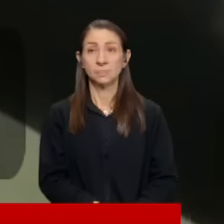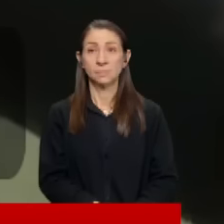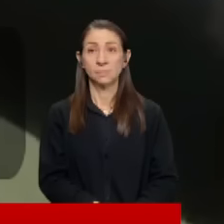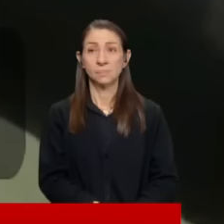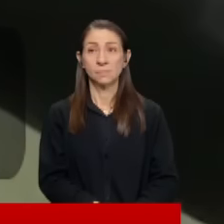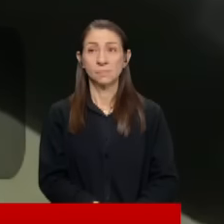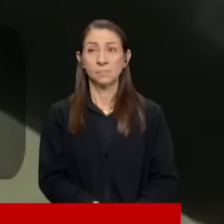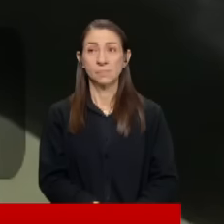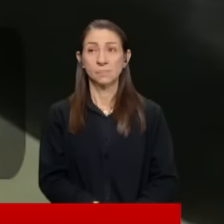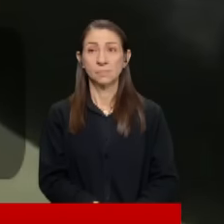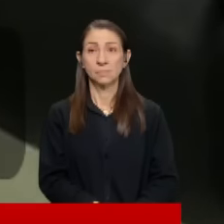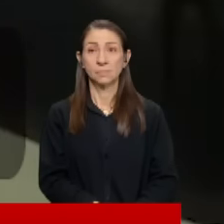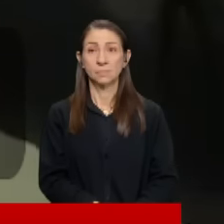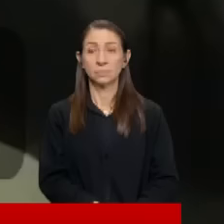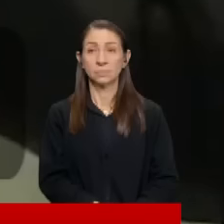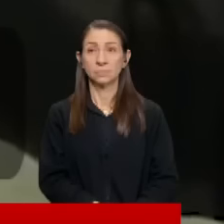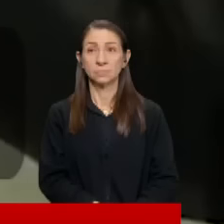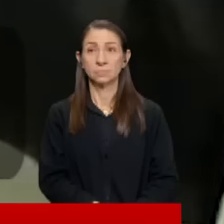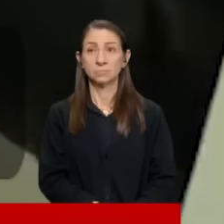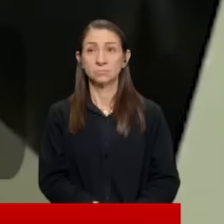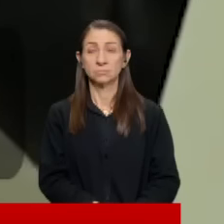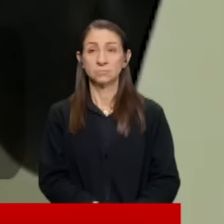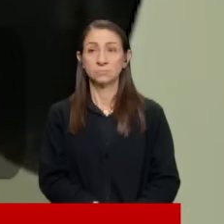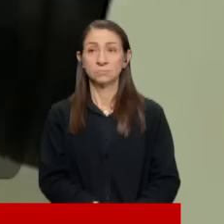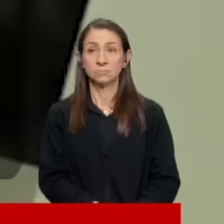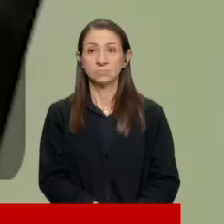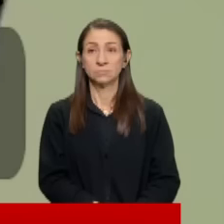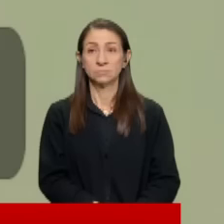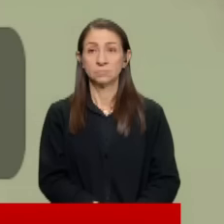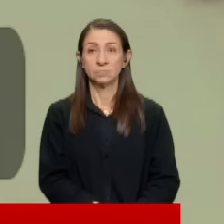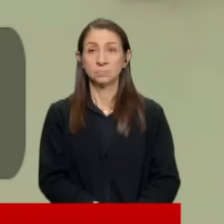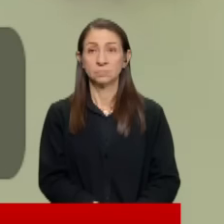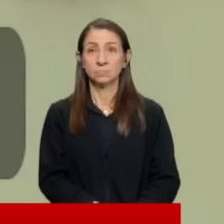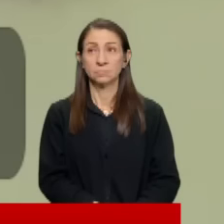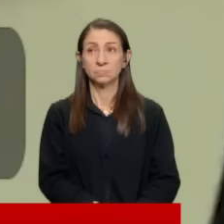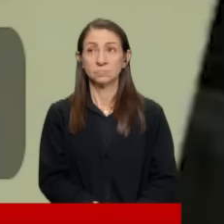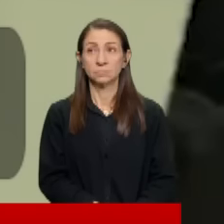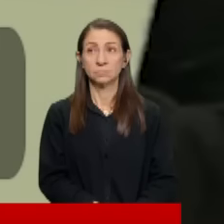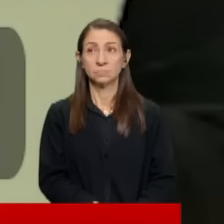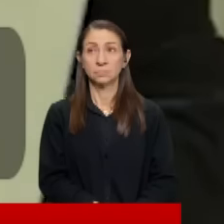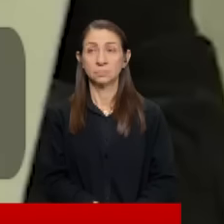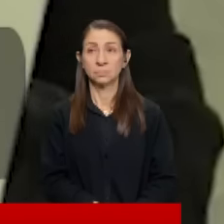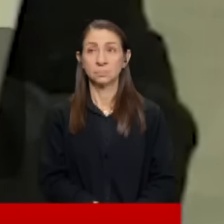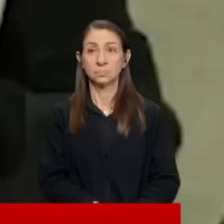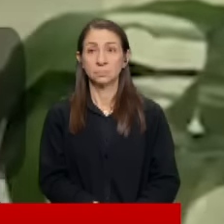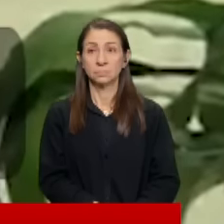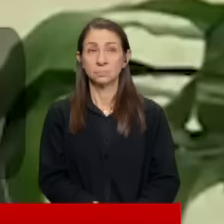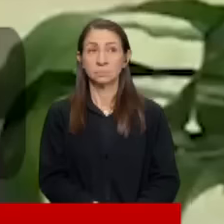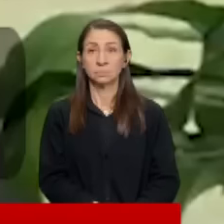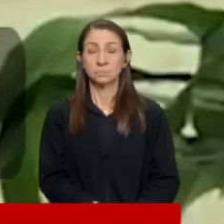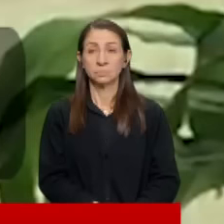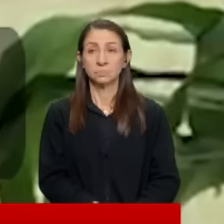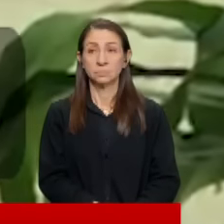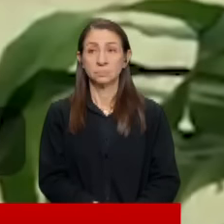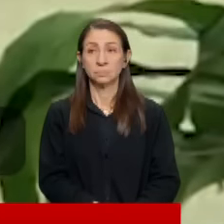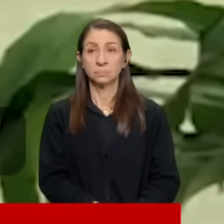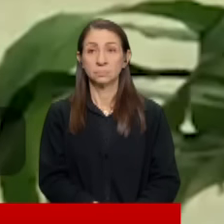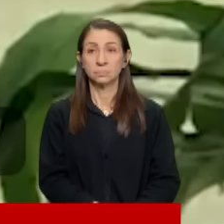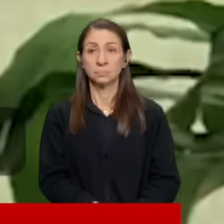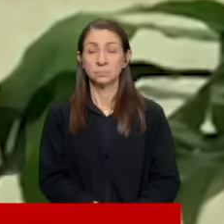Rum Köprüsü dedi ya. Evet yani ama. Ya ben hayatımda böyle bir. O yorumu ben yapamam. Palavra da görmedim, yalan da görmedim. Bunlar Ankara'nın